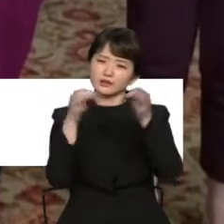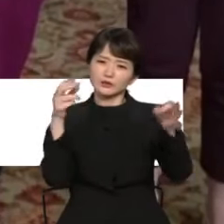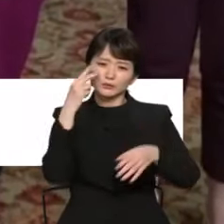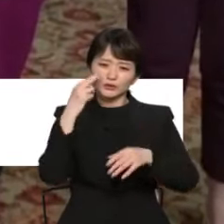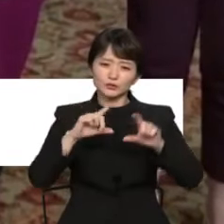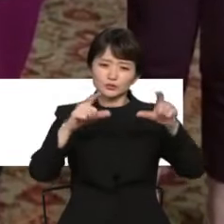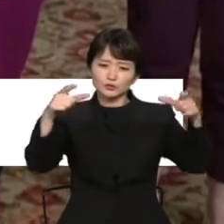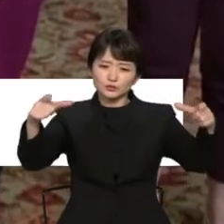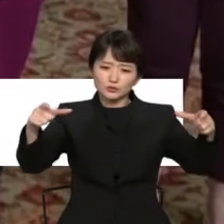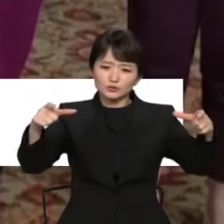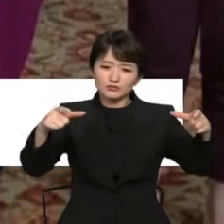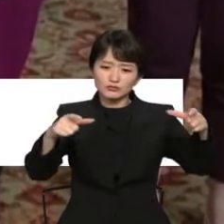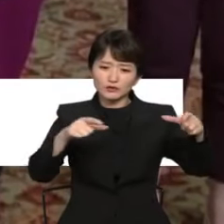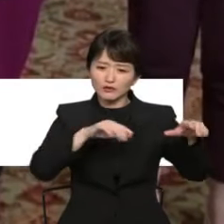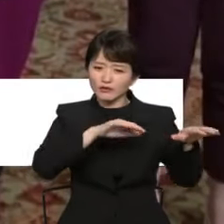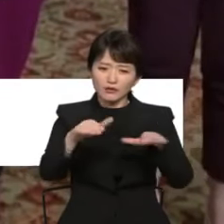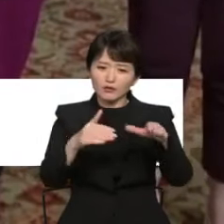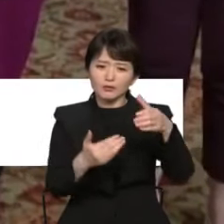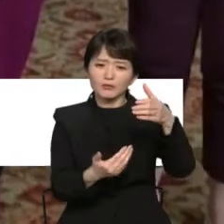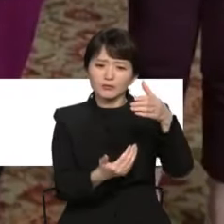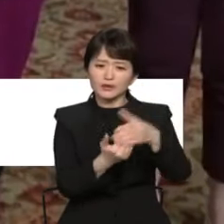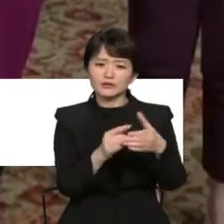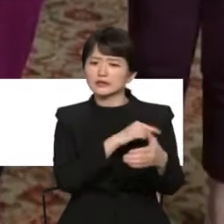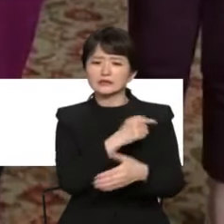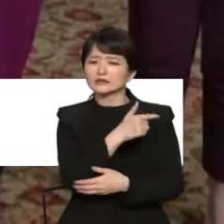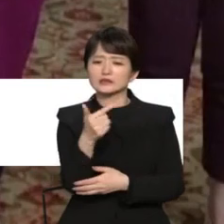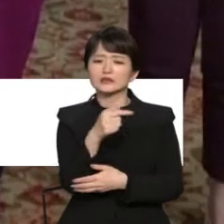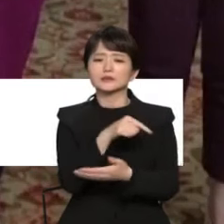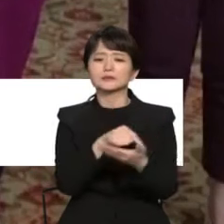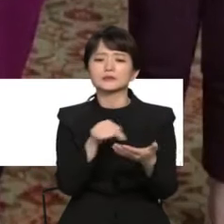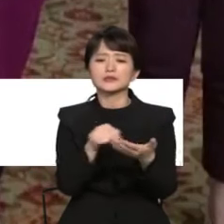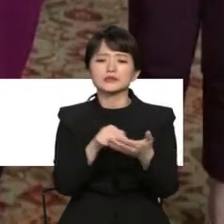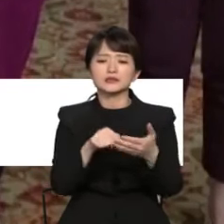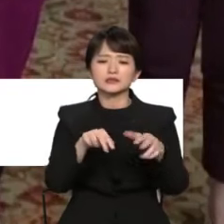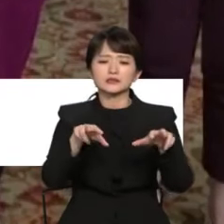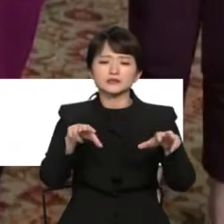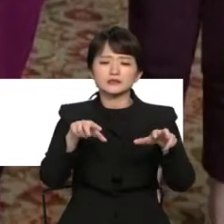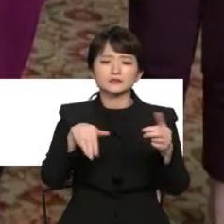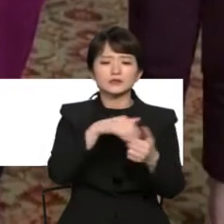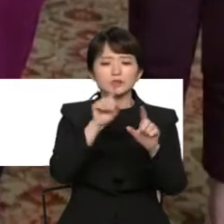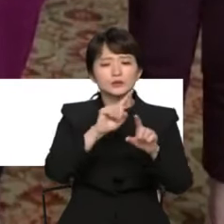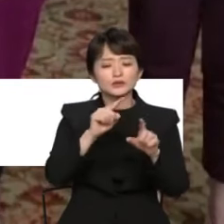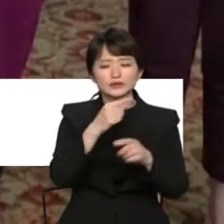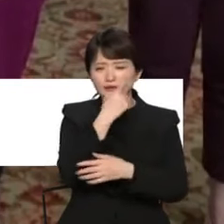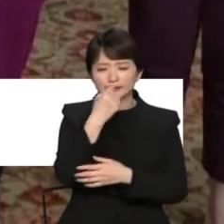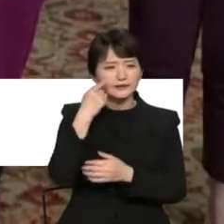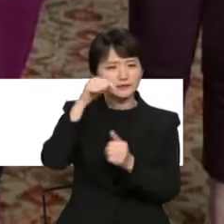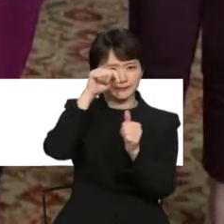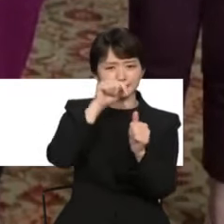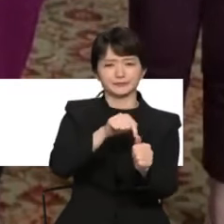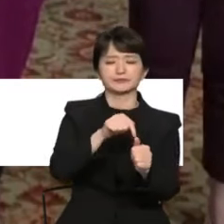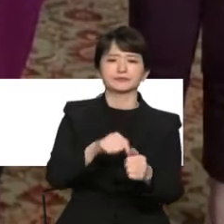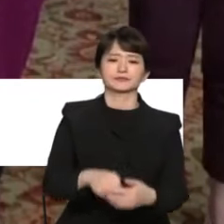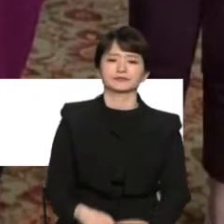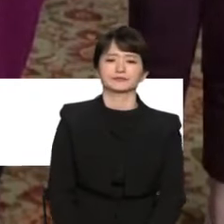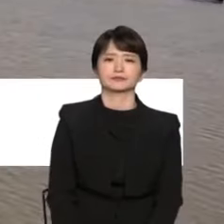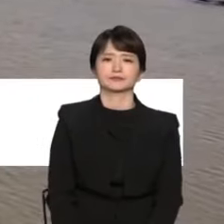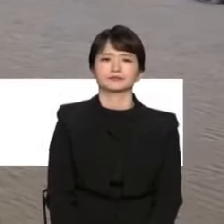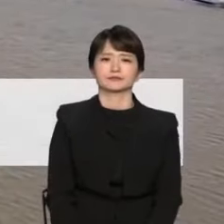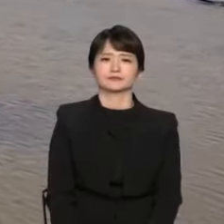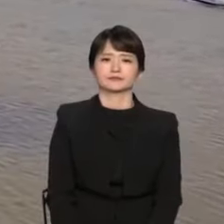last century. So I immediately directed my emergency management team the second we received word of this to start doing damage